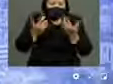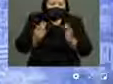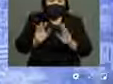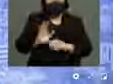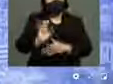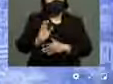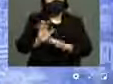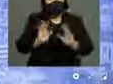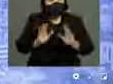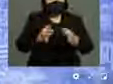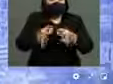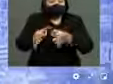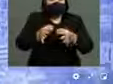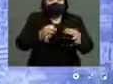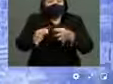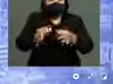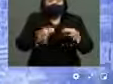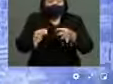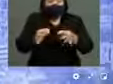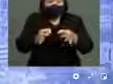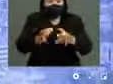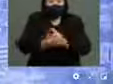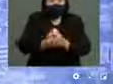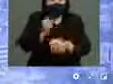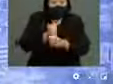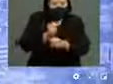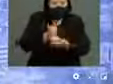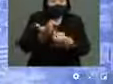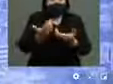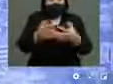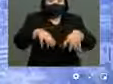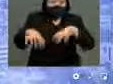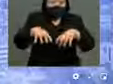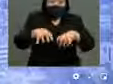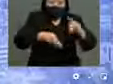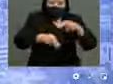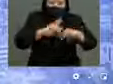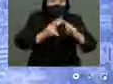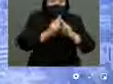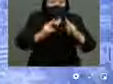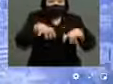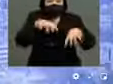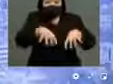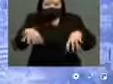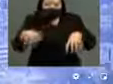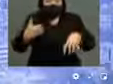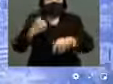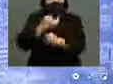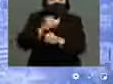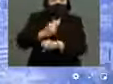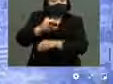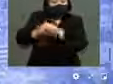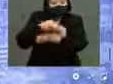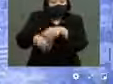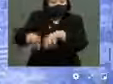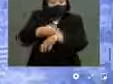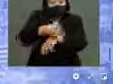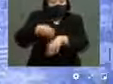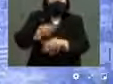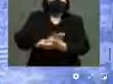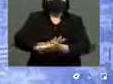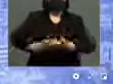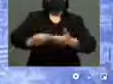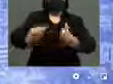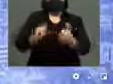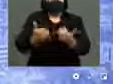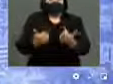ชี้แจงถึงมาตรการต่างๆทั้งในเรื่องของการบริหารจัดการที่พักคนงานบริเวณการก่อสร้างต่างๆนะครับซึ่งก็มีมาตร